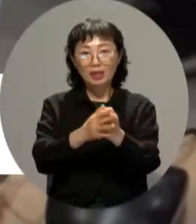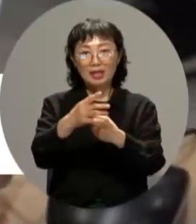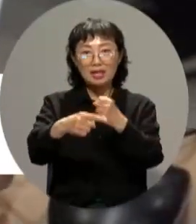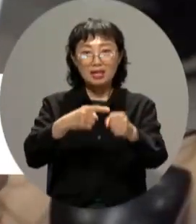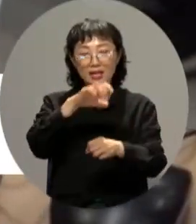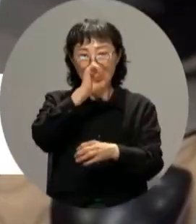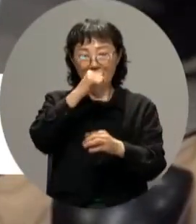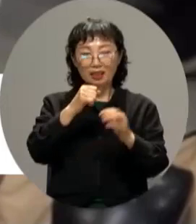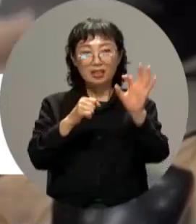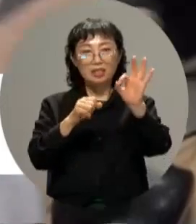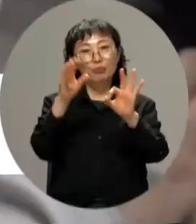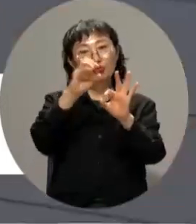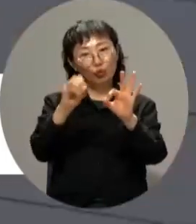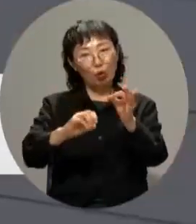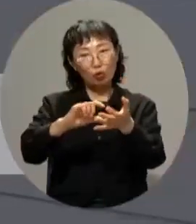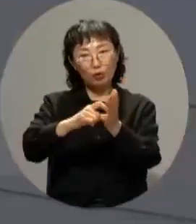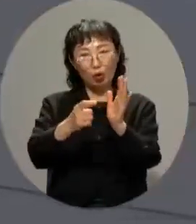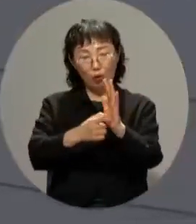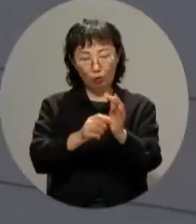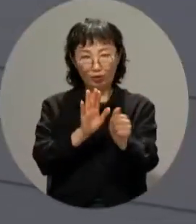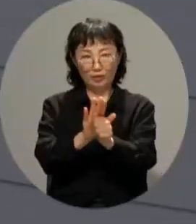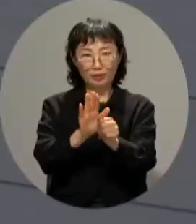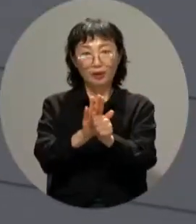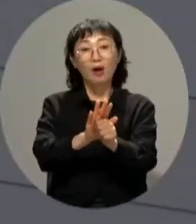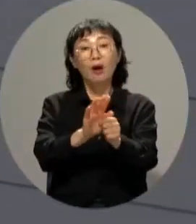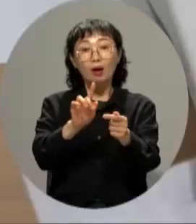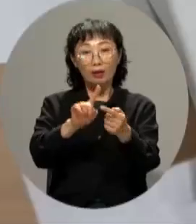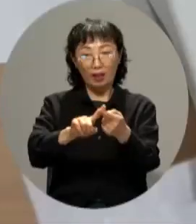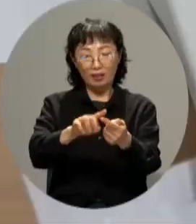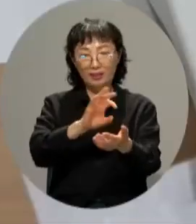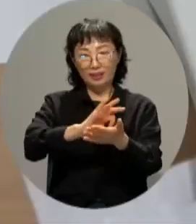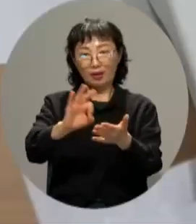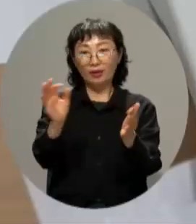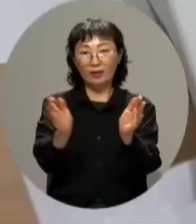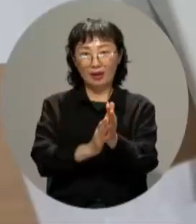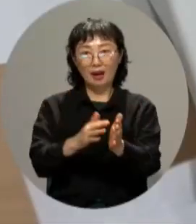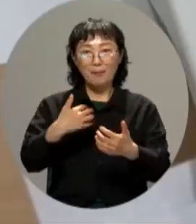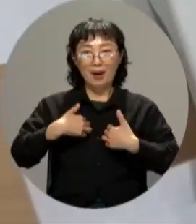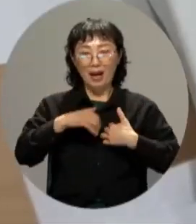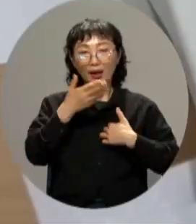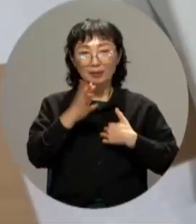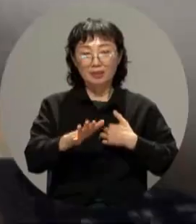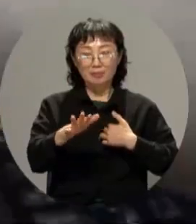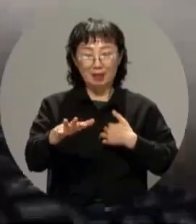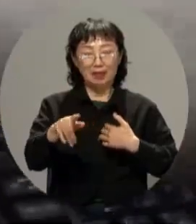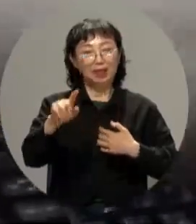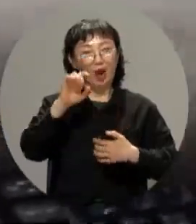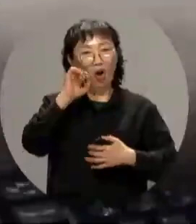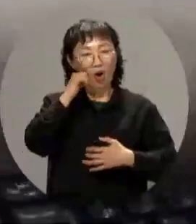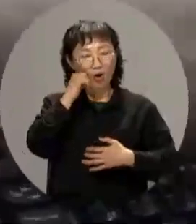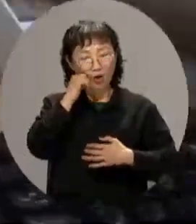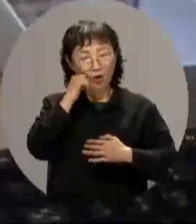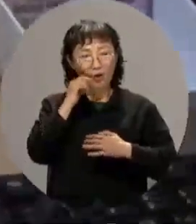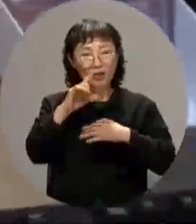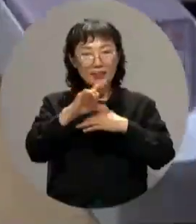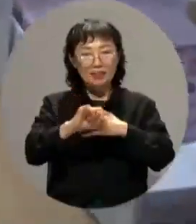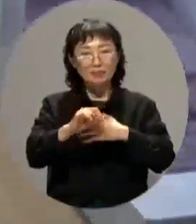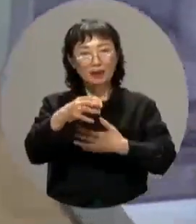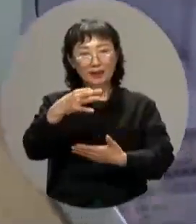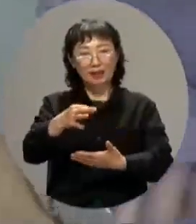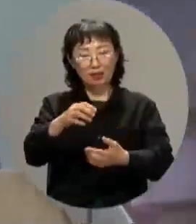예산의 10%가량을 지원금에 쓴 겁니다. 반갑기는 하지만 열악한 지방 재정에 악영향을 미치지